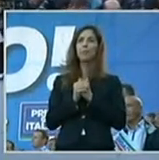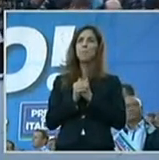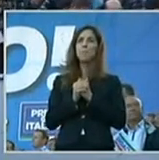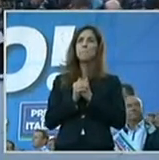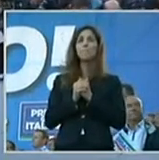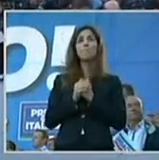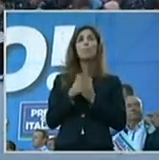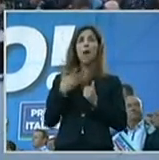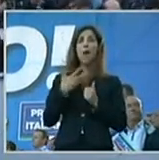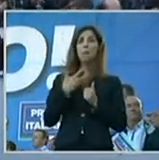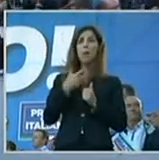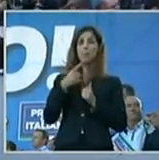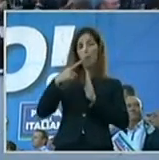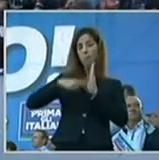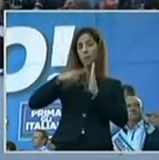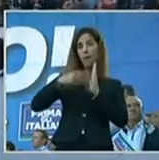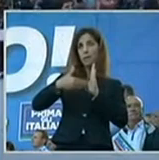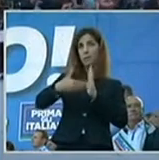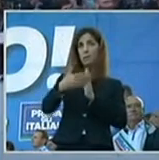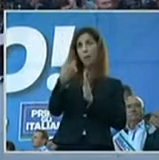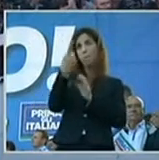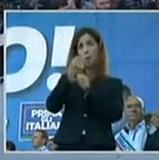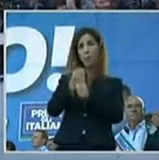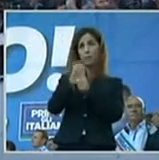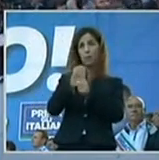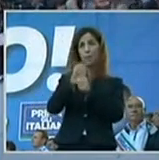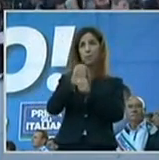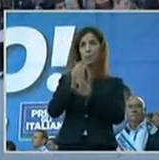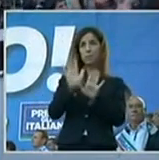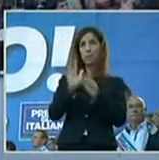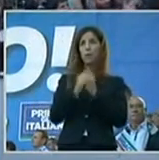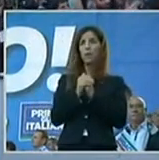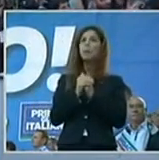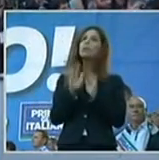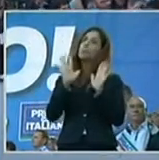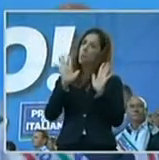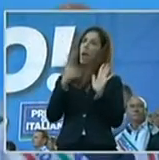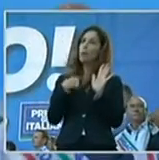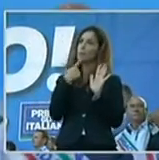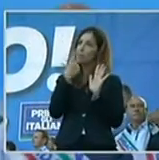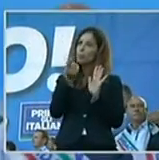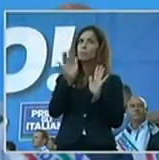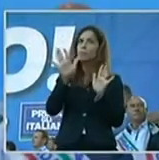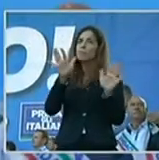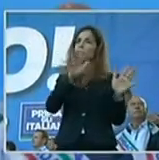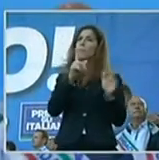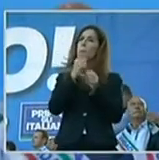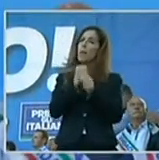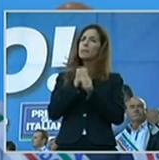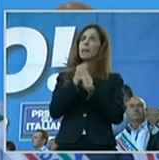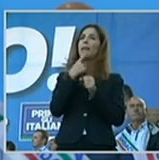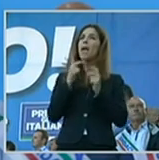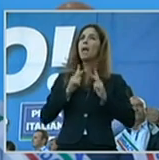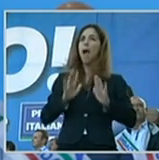Abbiamo qualche mese da pazientare, però vi invito a portare pazienza. La calma è la virtù dei